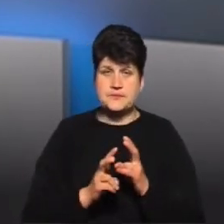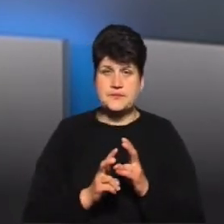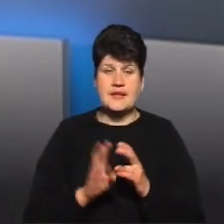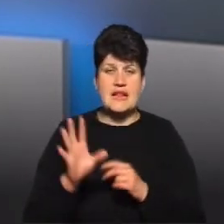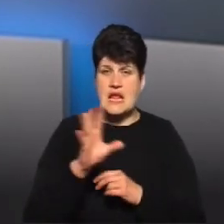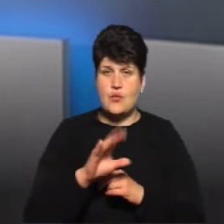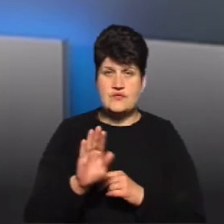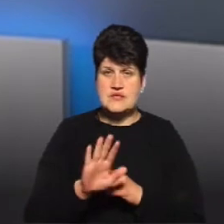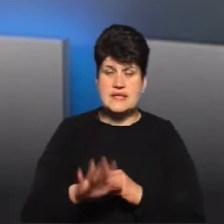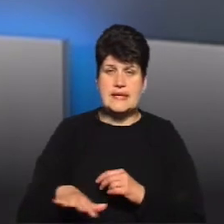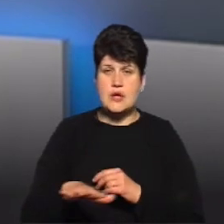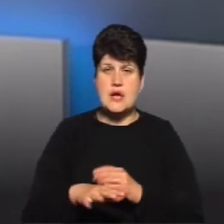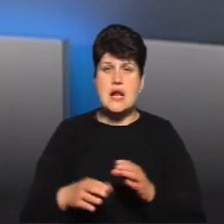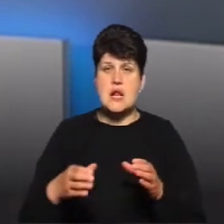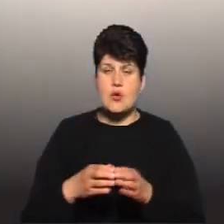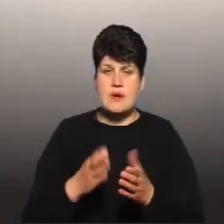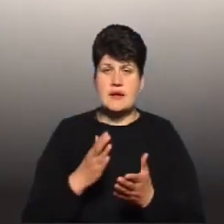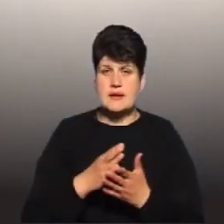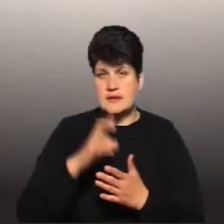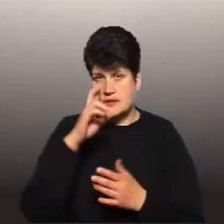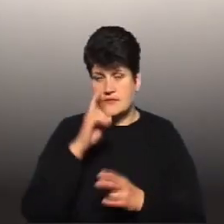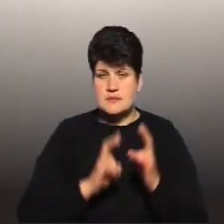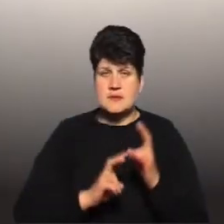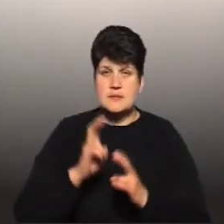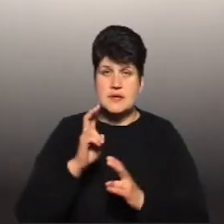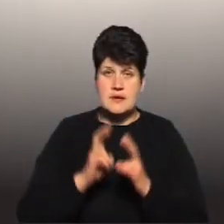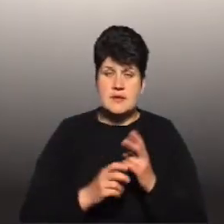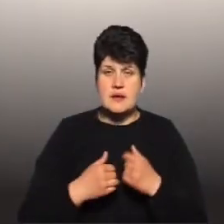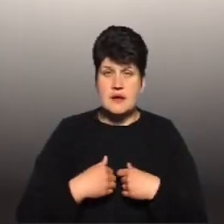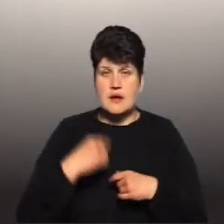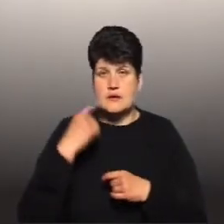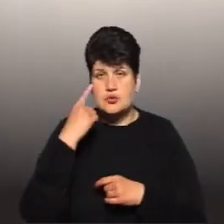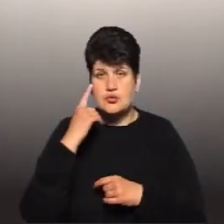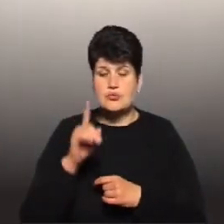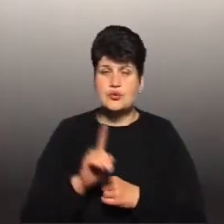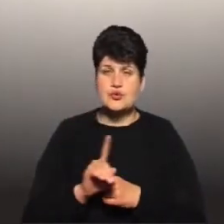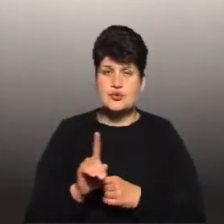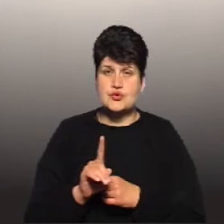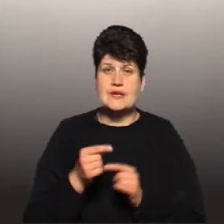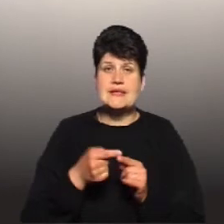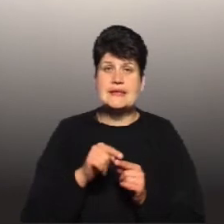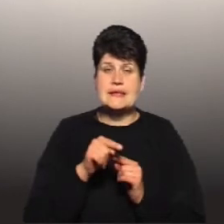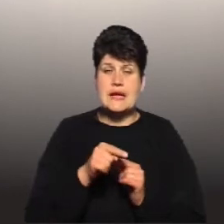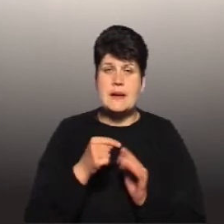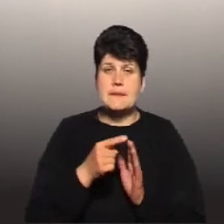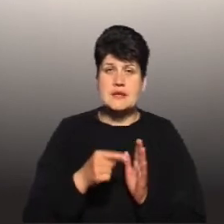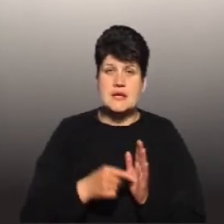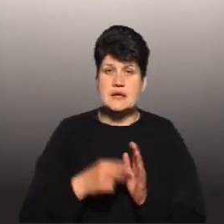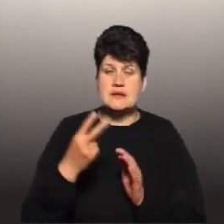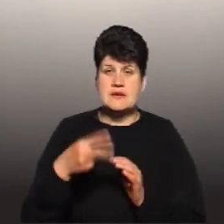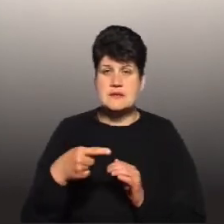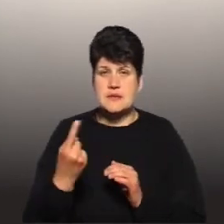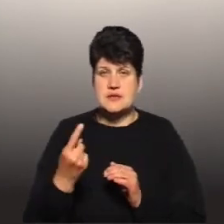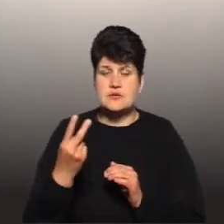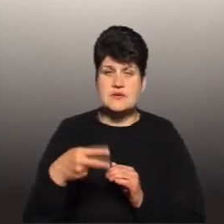територіальних громадах є комунальні підприємства, але я думаю, що це питання 21-22 максимум